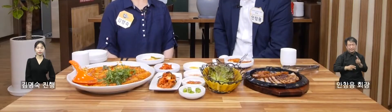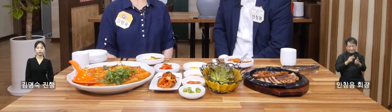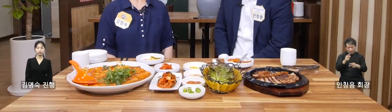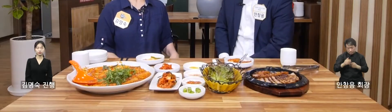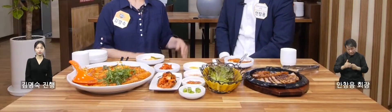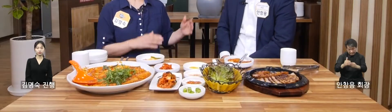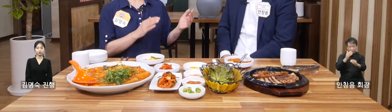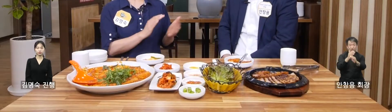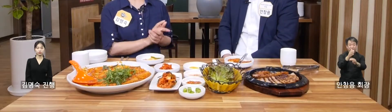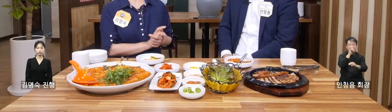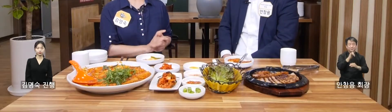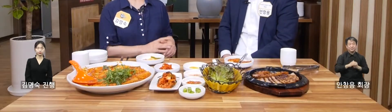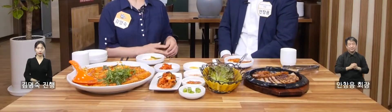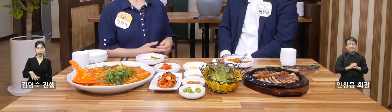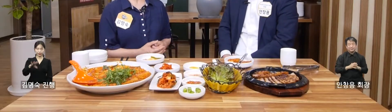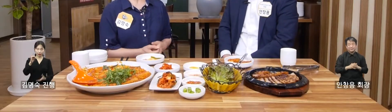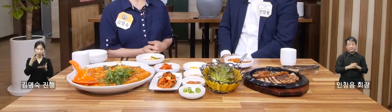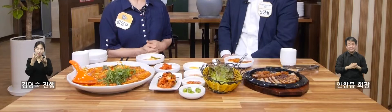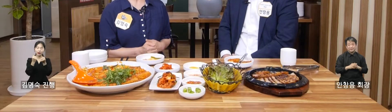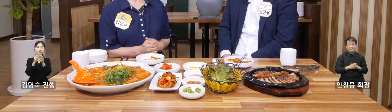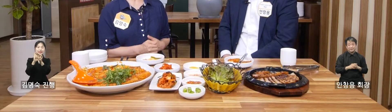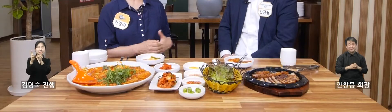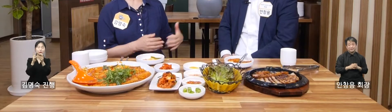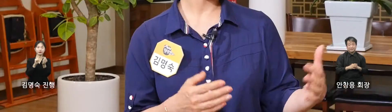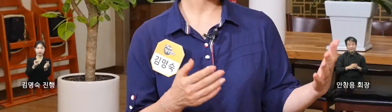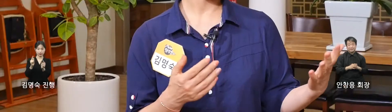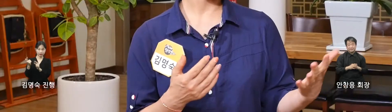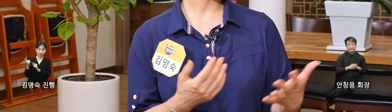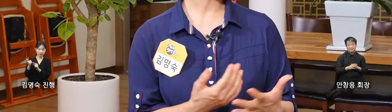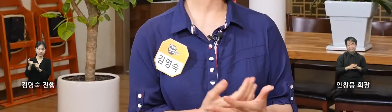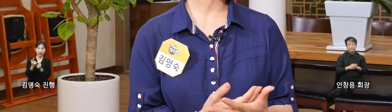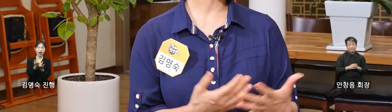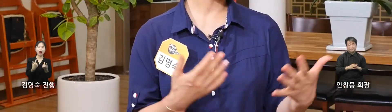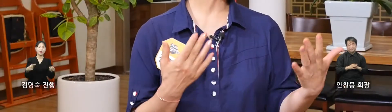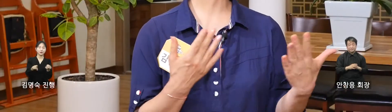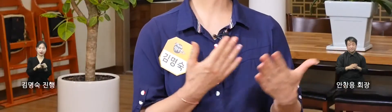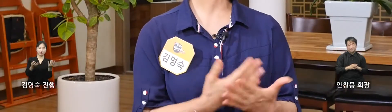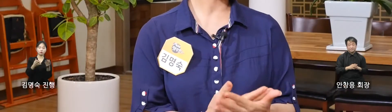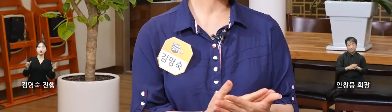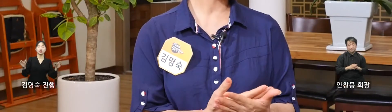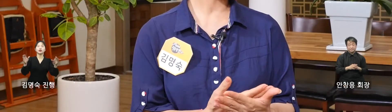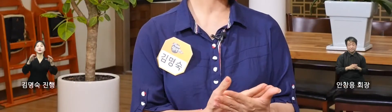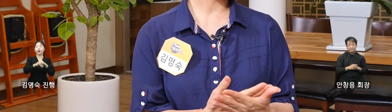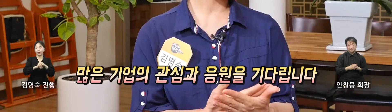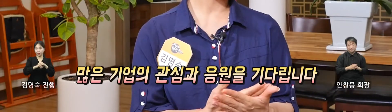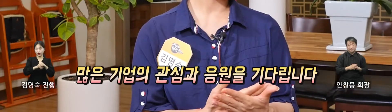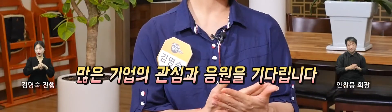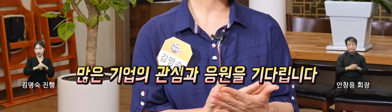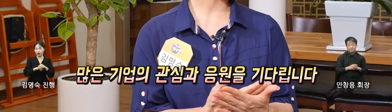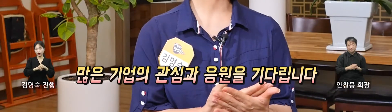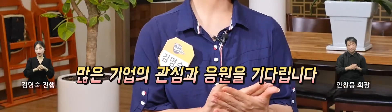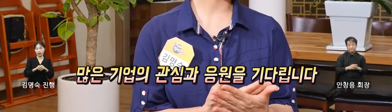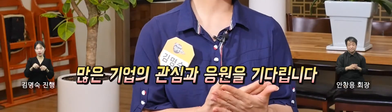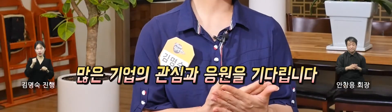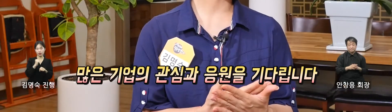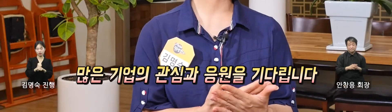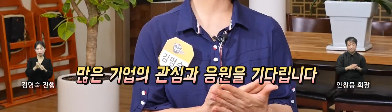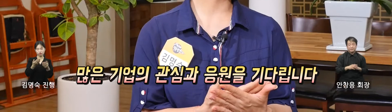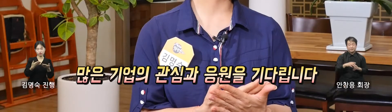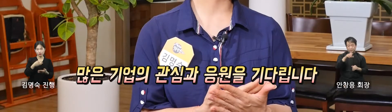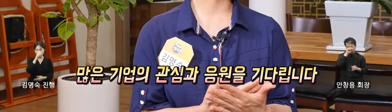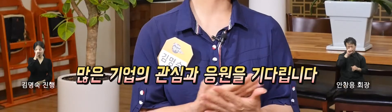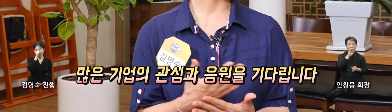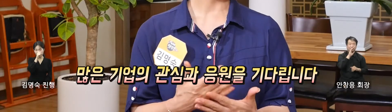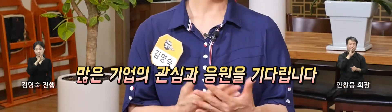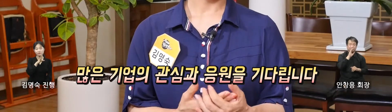있습니다. 그래. 일단은 많은 기업들이 이렇게 같이 업무 협약을 맺어주는 게 좋은 거네요. 좋은